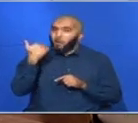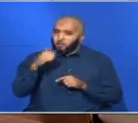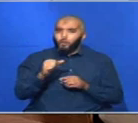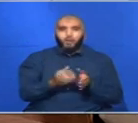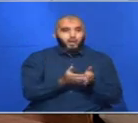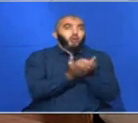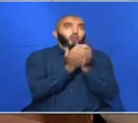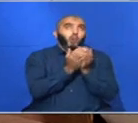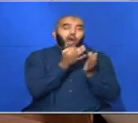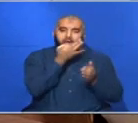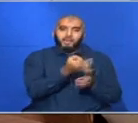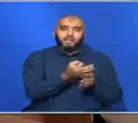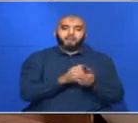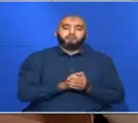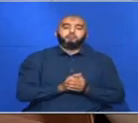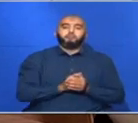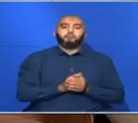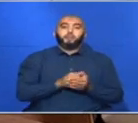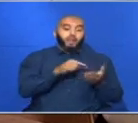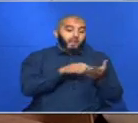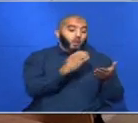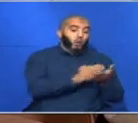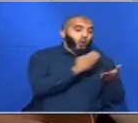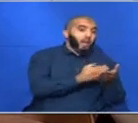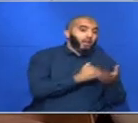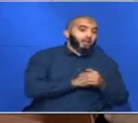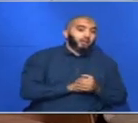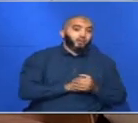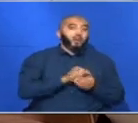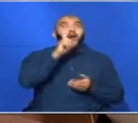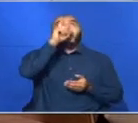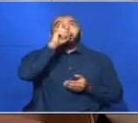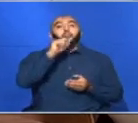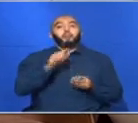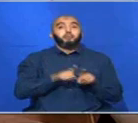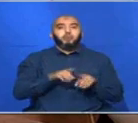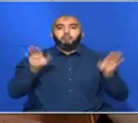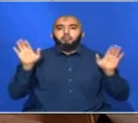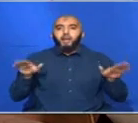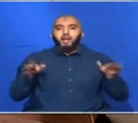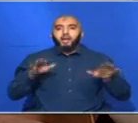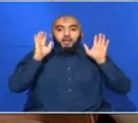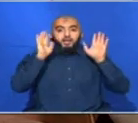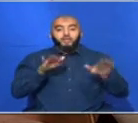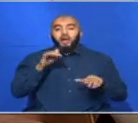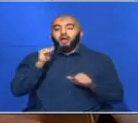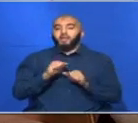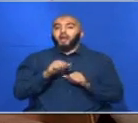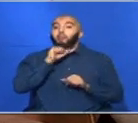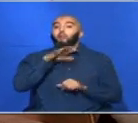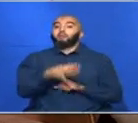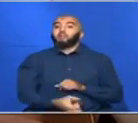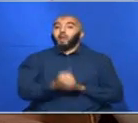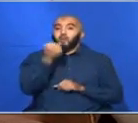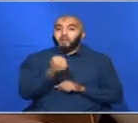في كتاب الله عز وجل ان الله وملائكته يصلون على النبي يا ايها الذين